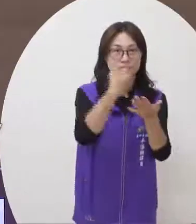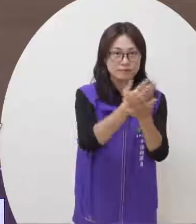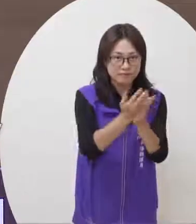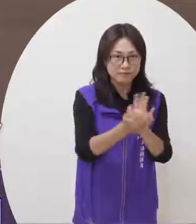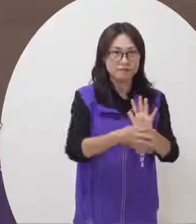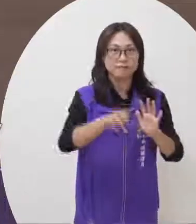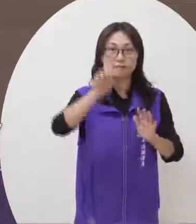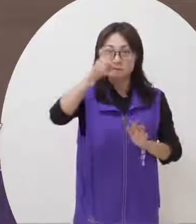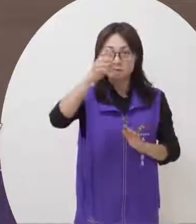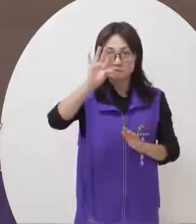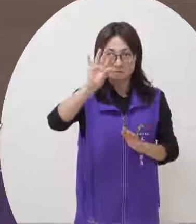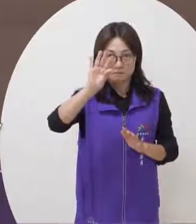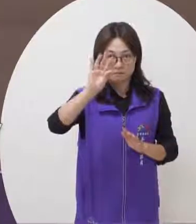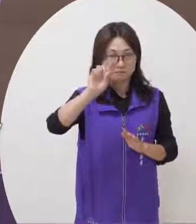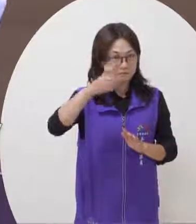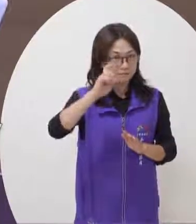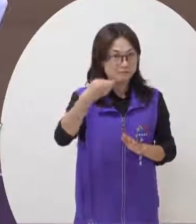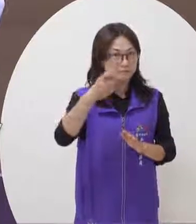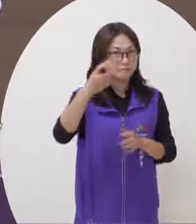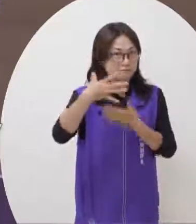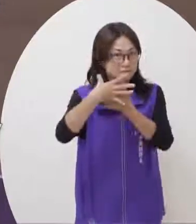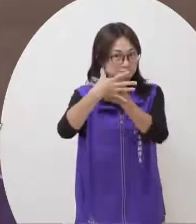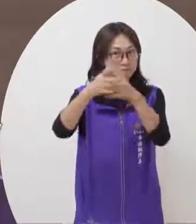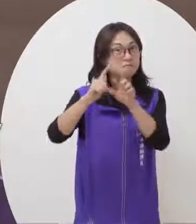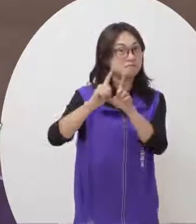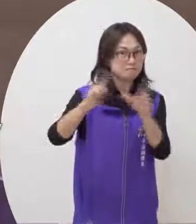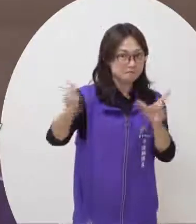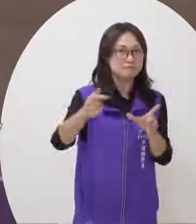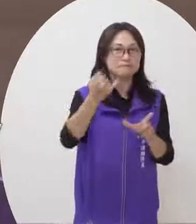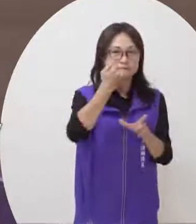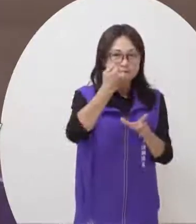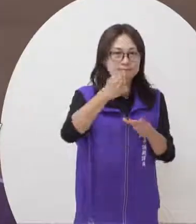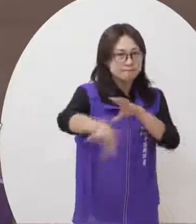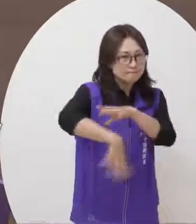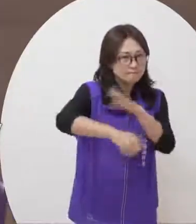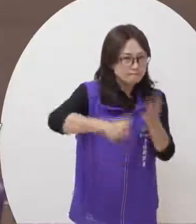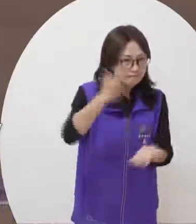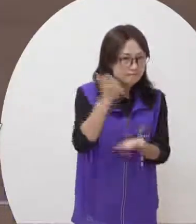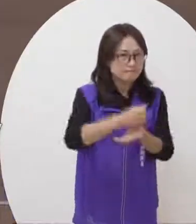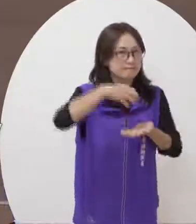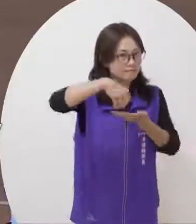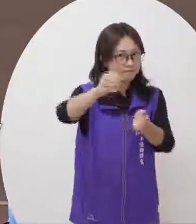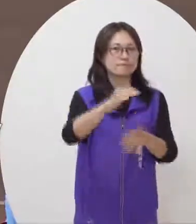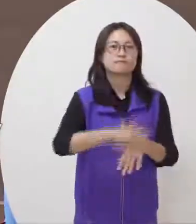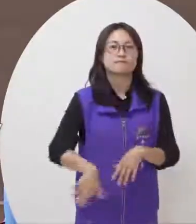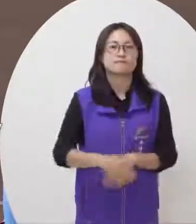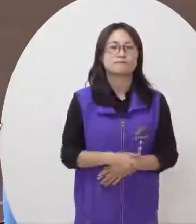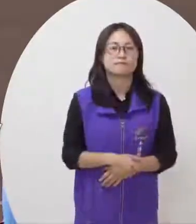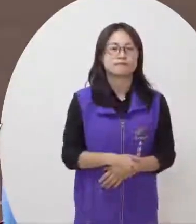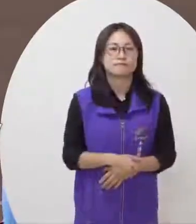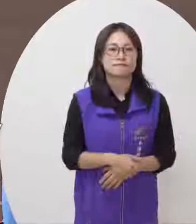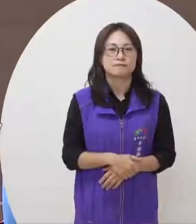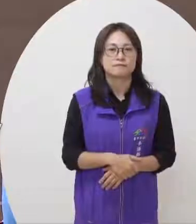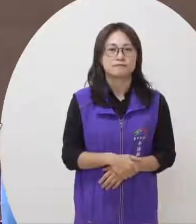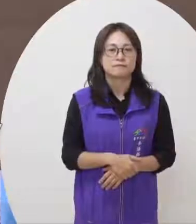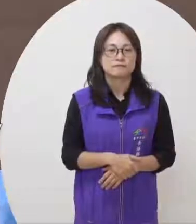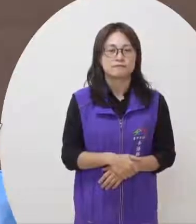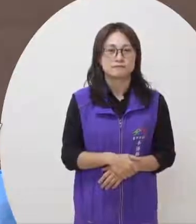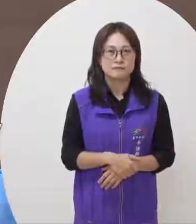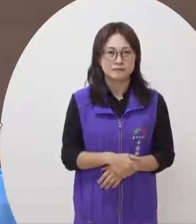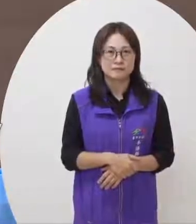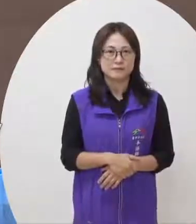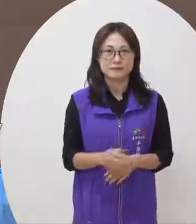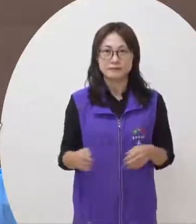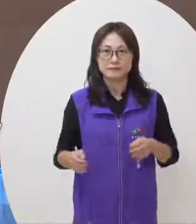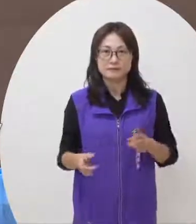10万大奖等你拿哈。那所以纸风车要来哈，9月26号就是这个月底，跟大家报告，谢谢你哈，谢谢。第